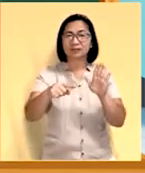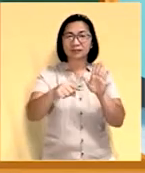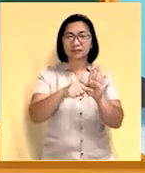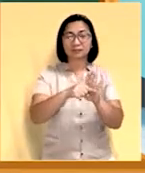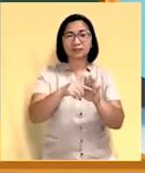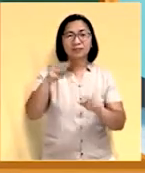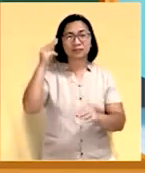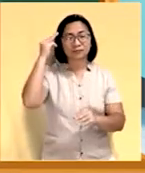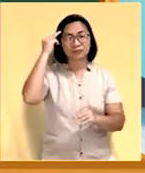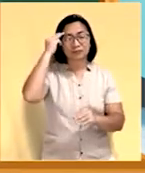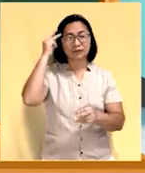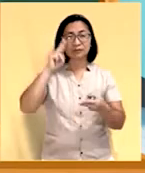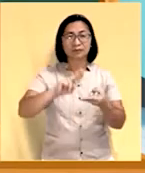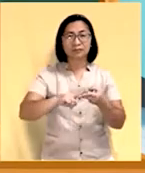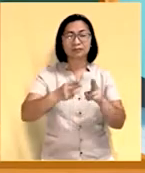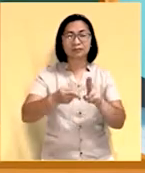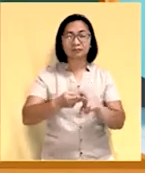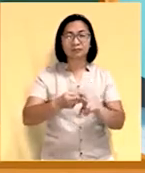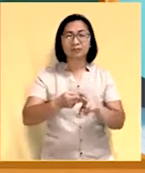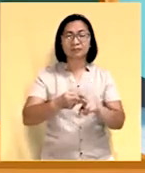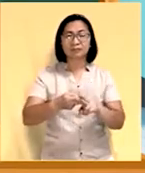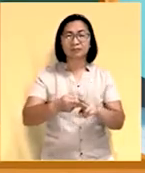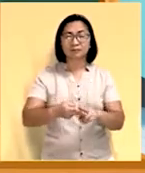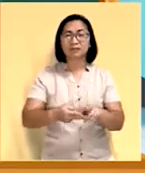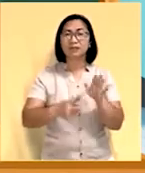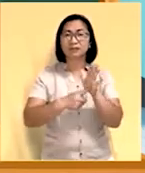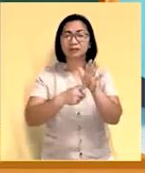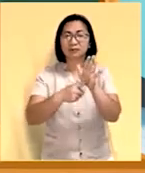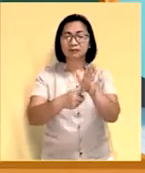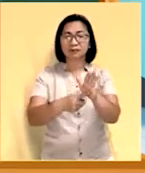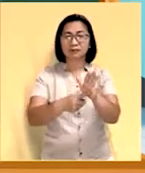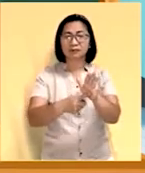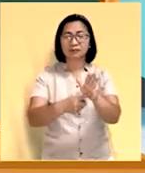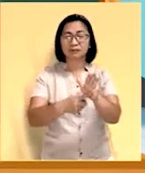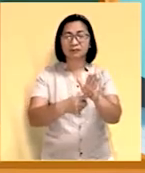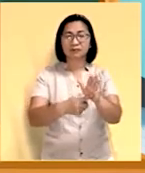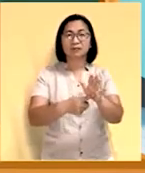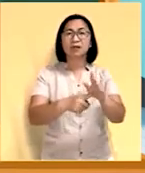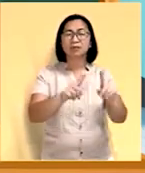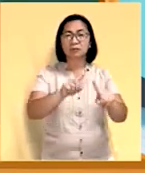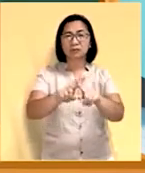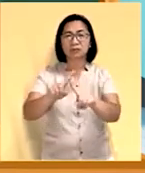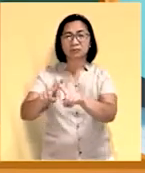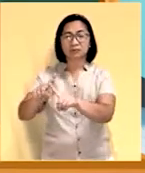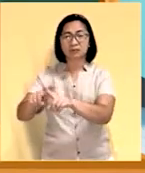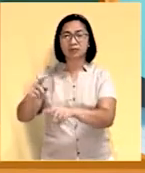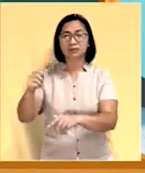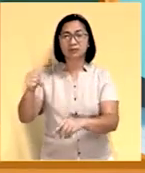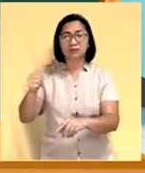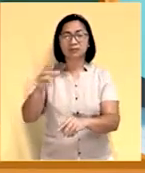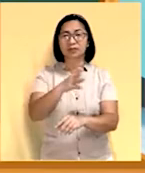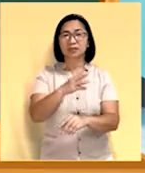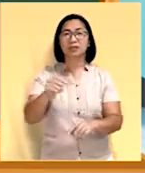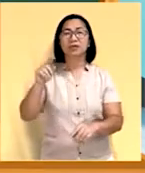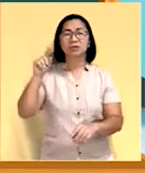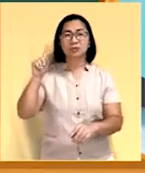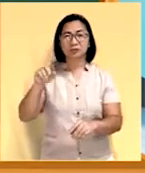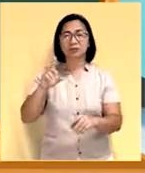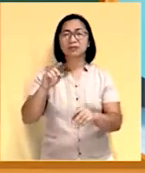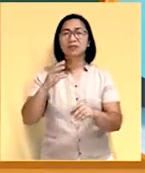I-subtract mentally ang mga numbers na ibibigay ko gamit ang multiples of 10 and